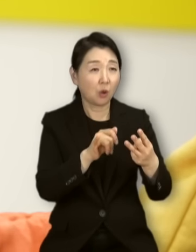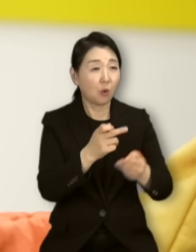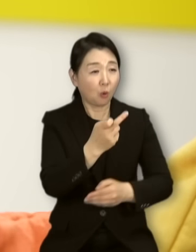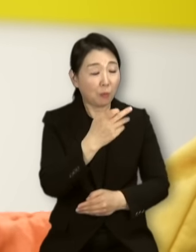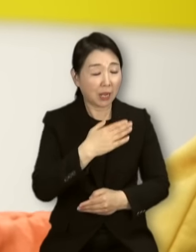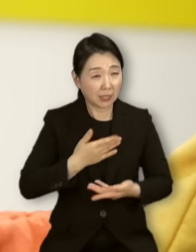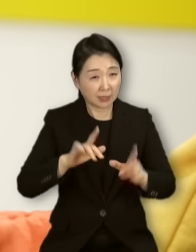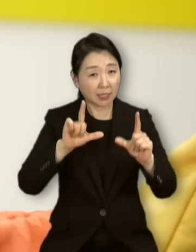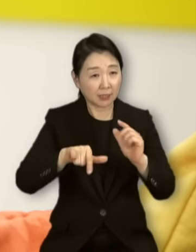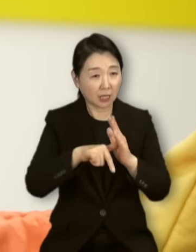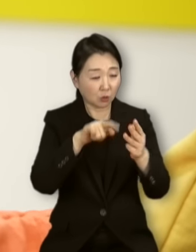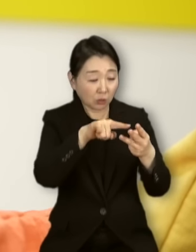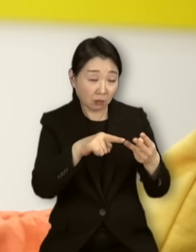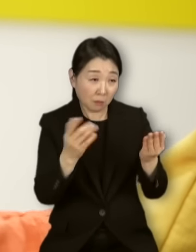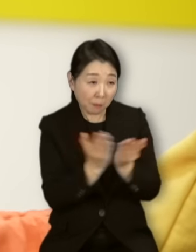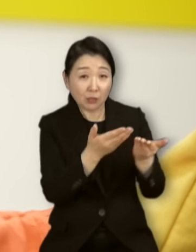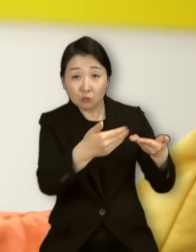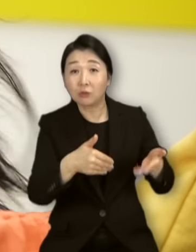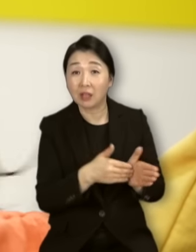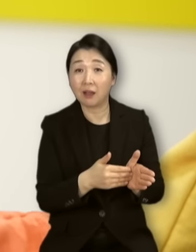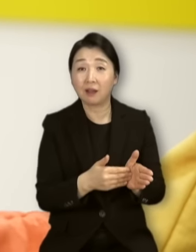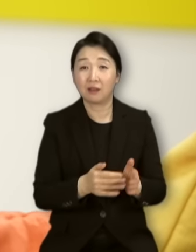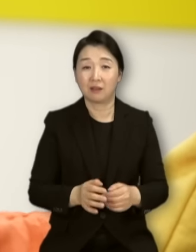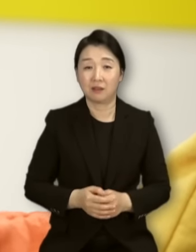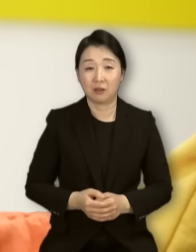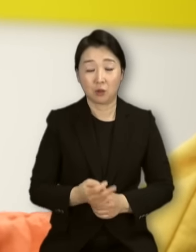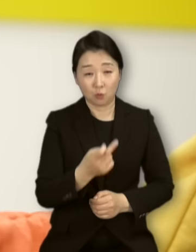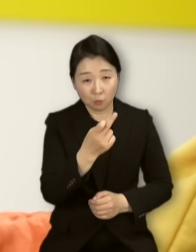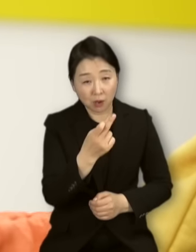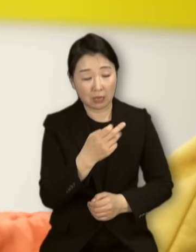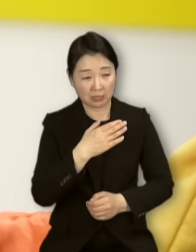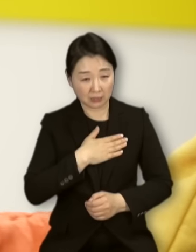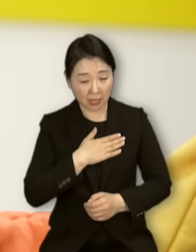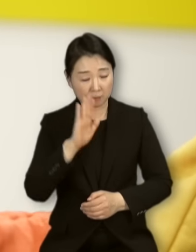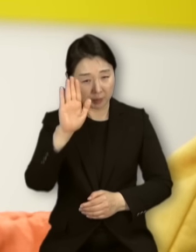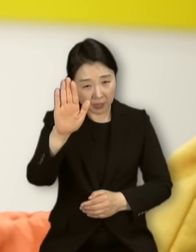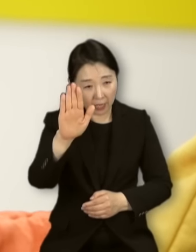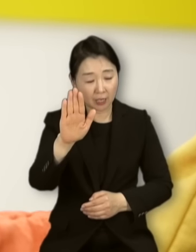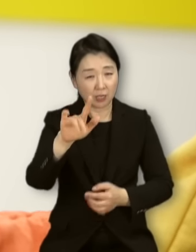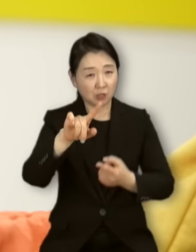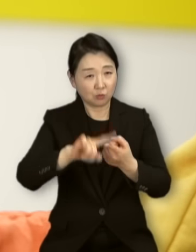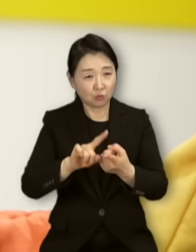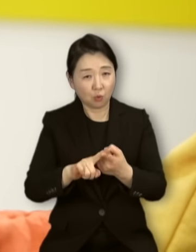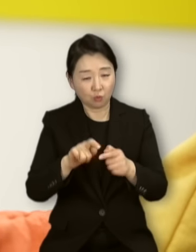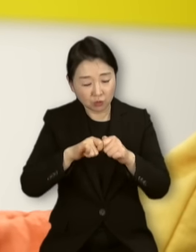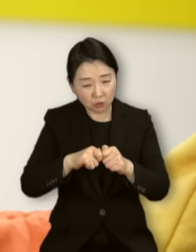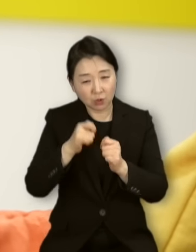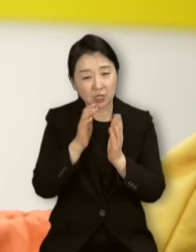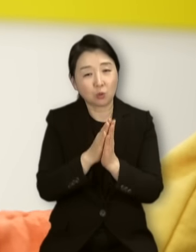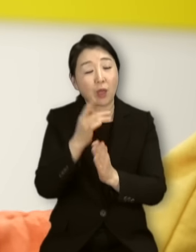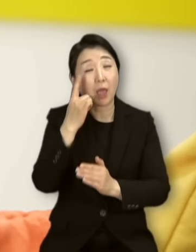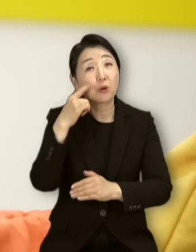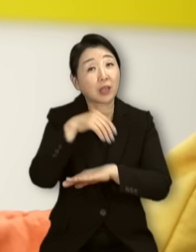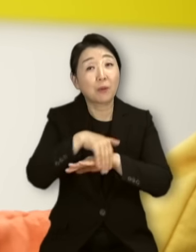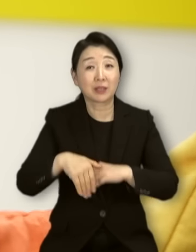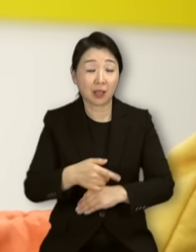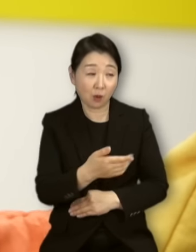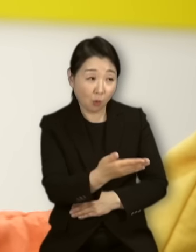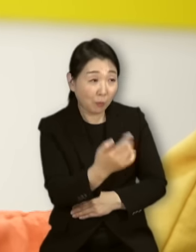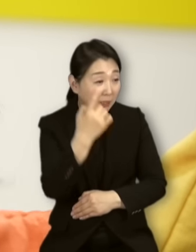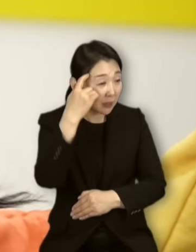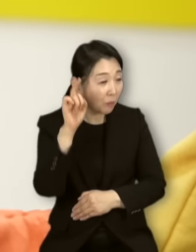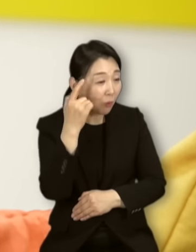생일날 이러 이러한 걸 해 줬다 그래서 아 오빠와 나의 미래를 두고 구체적으로 좀 더 기도해 보려고 하는데